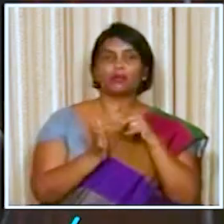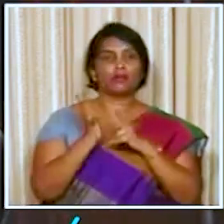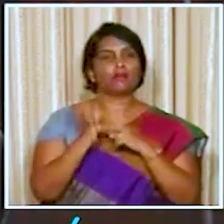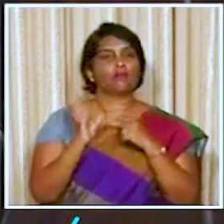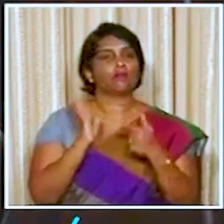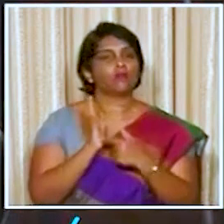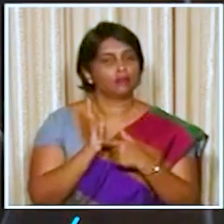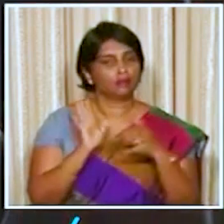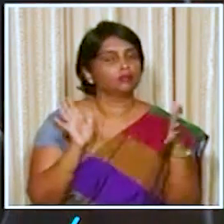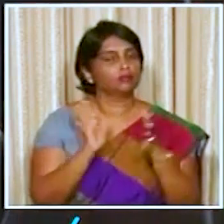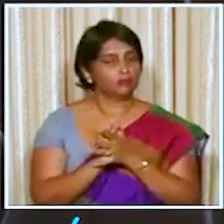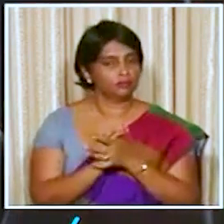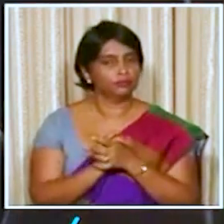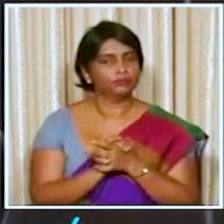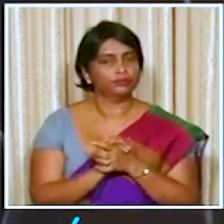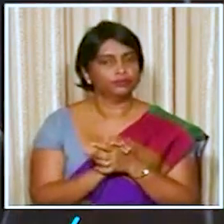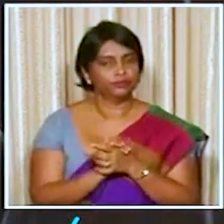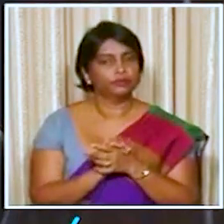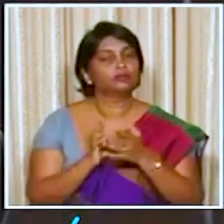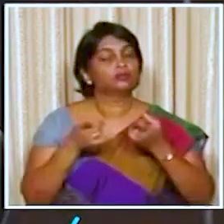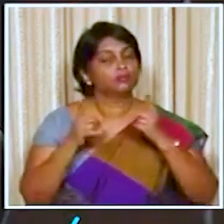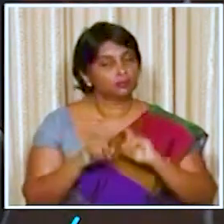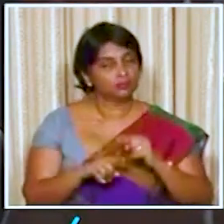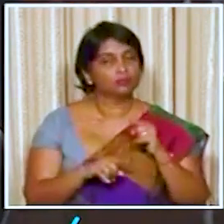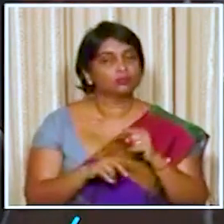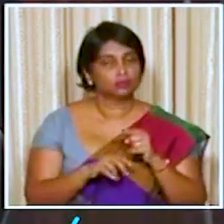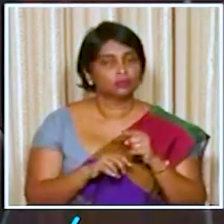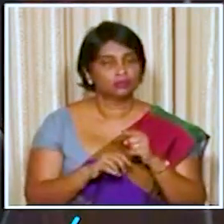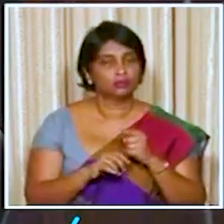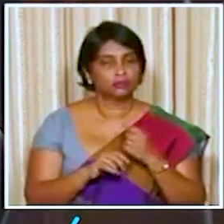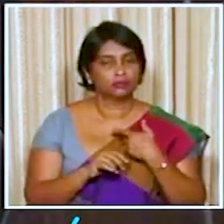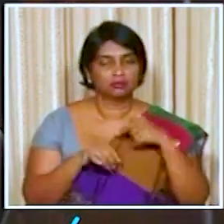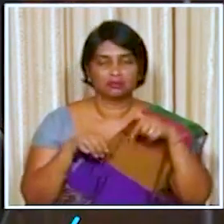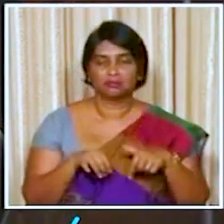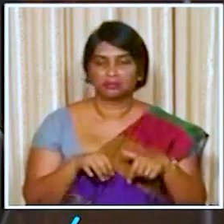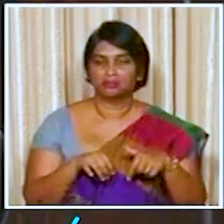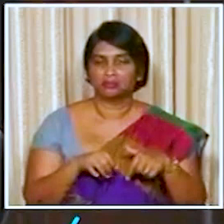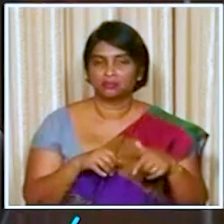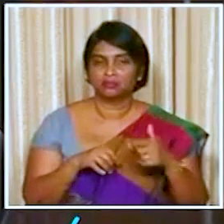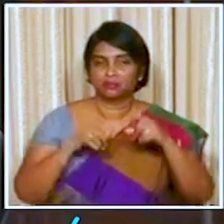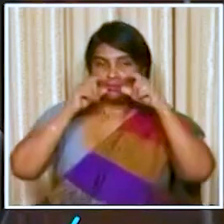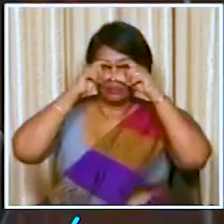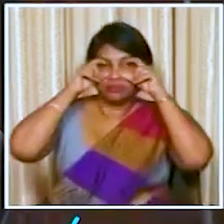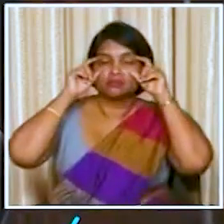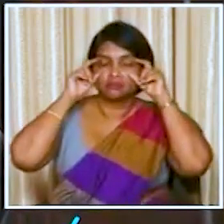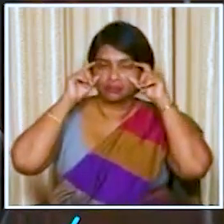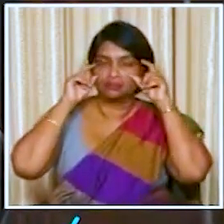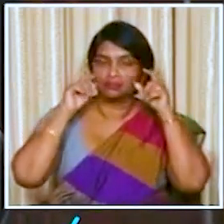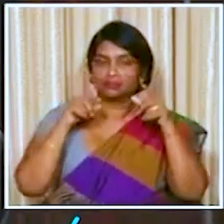වැඩබද්දට ඇතුල් කරනවා. ඊට අමතරව ඔව් අපි ගොඩක් අයට දැන් මේ කණ්ණාඩි පළඳින්න වෙලා තියෙනවා.